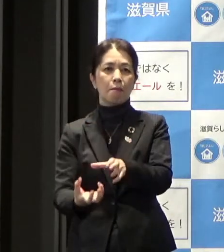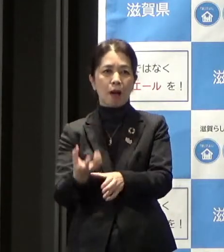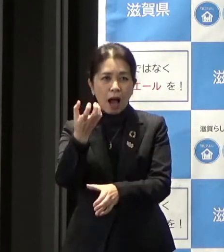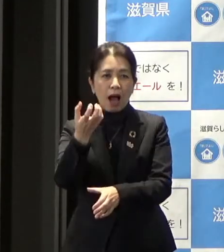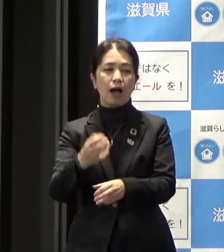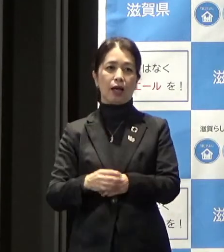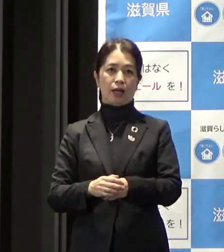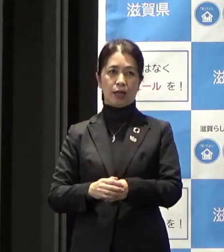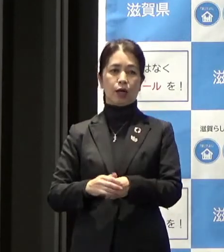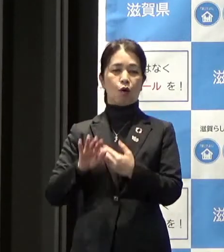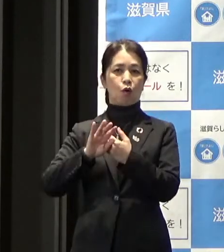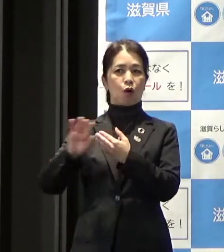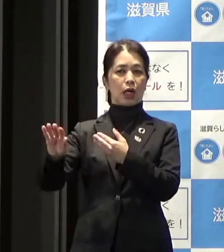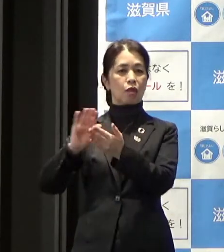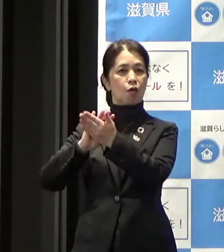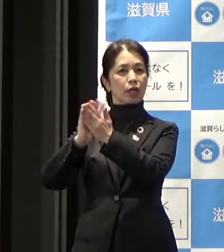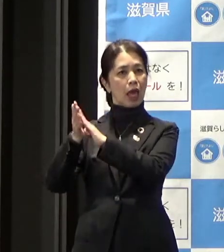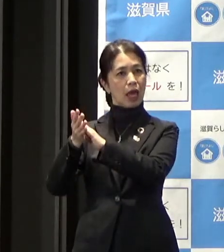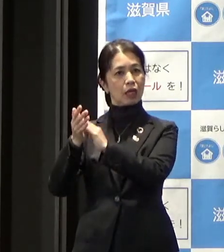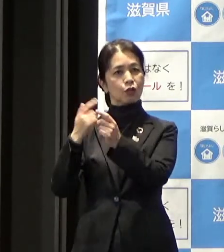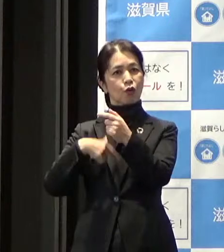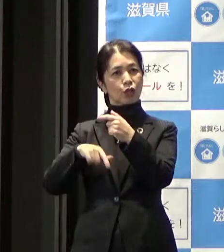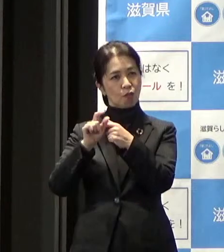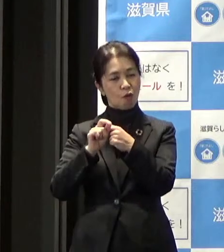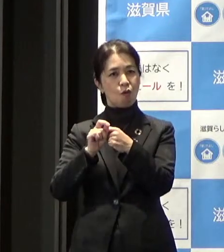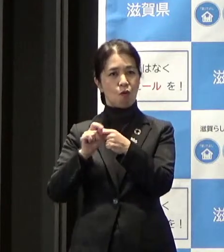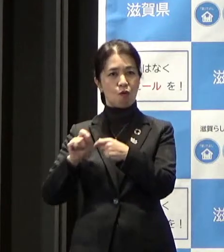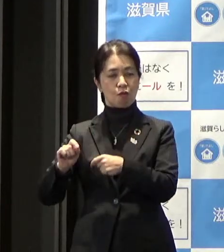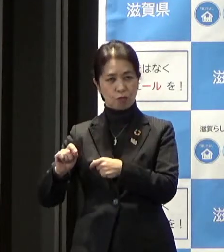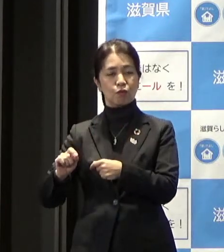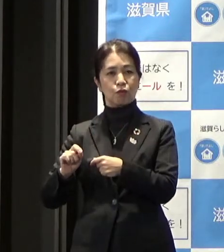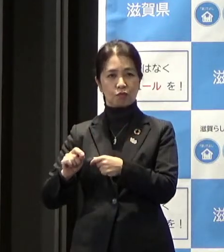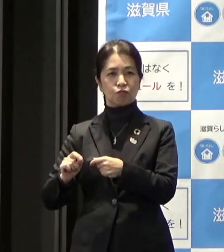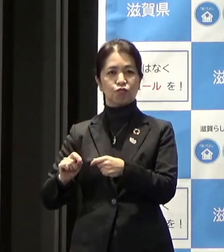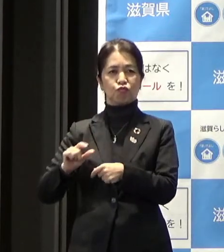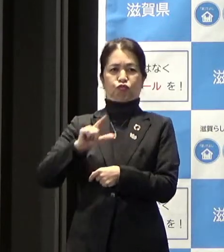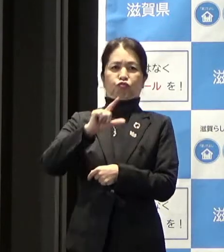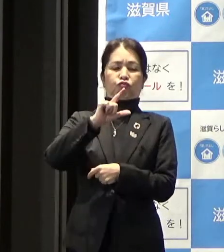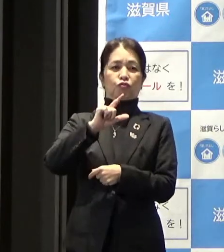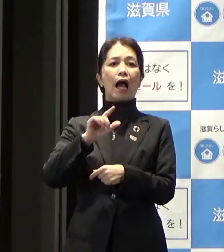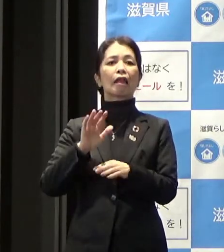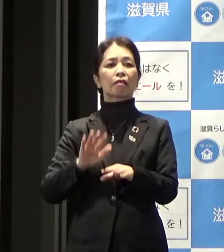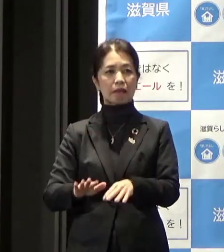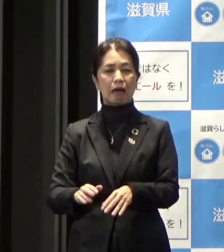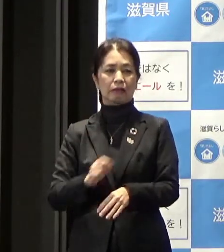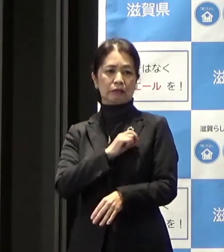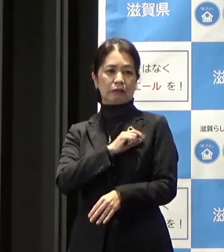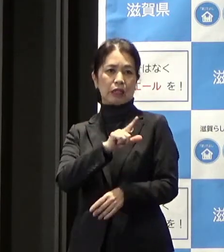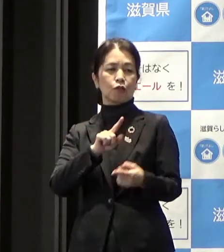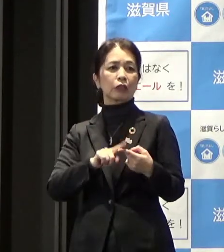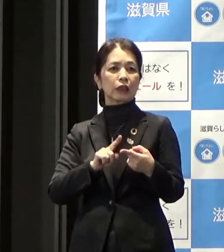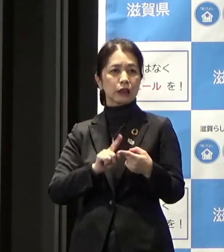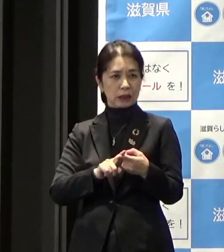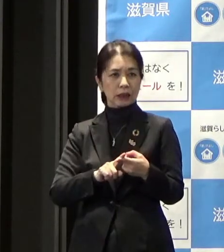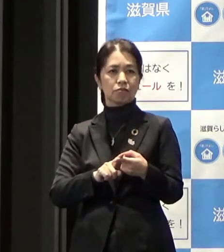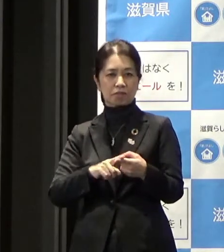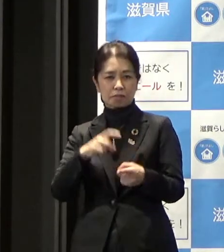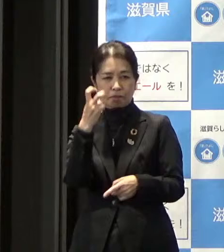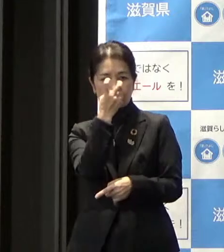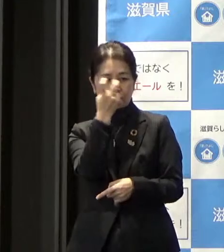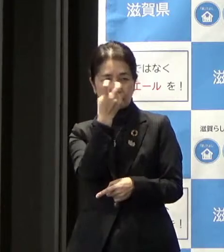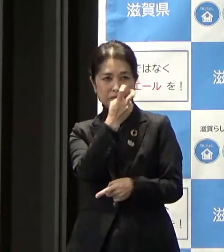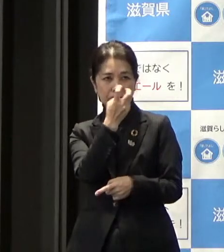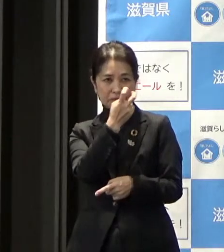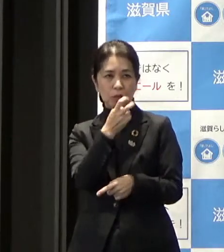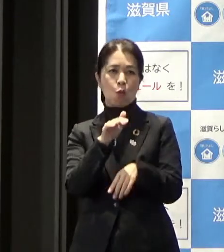他県よりも少し多い状況もありましたけれども、積極的疫学調査をしっかりと行うこと